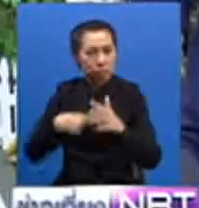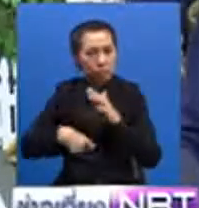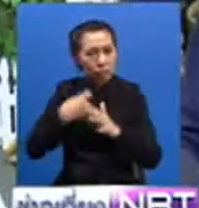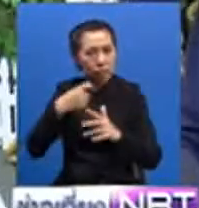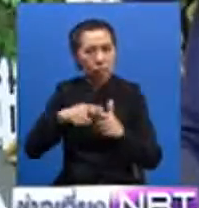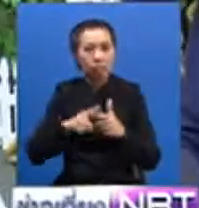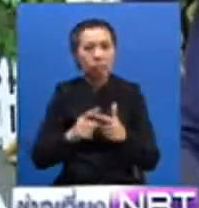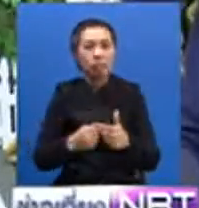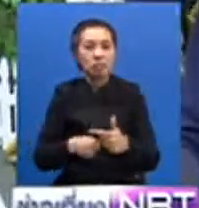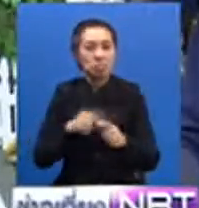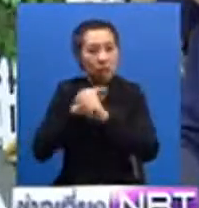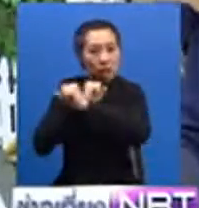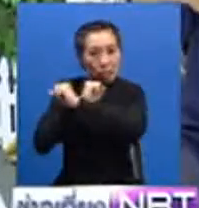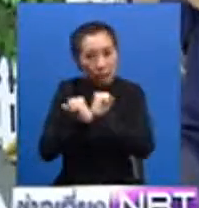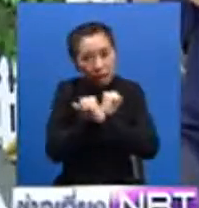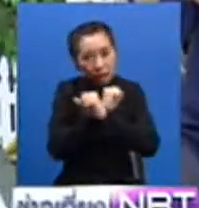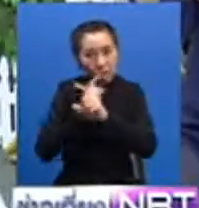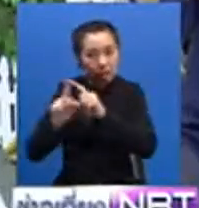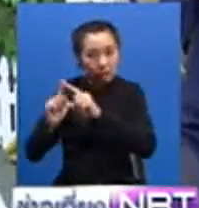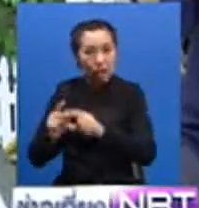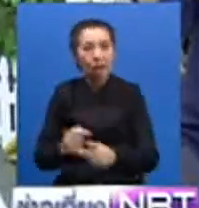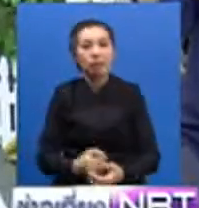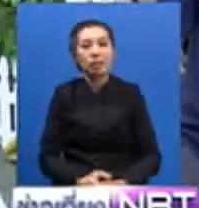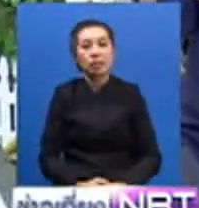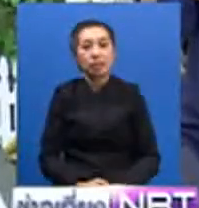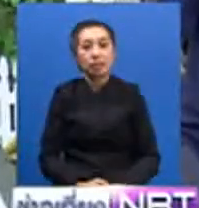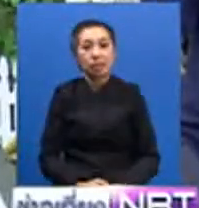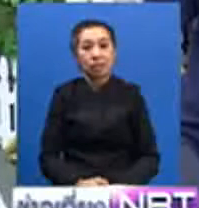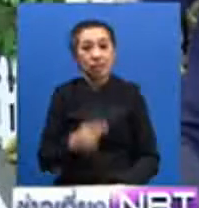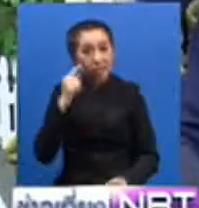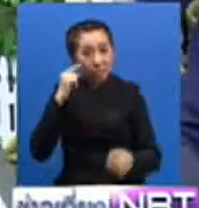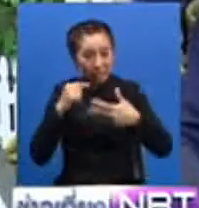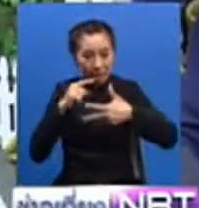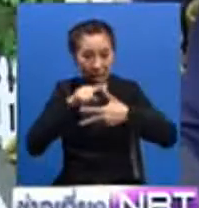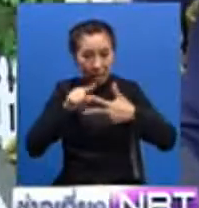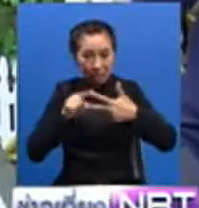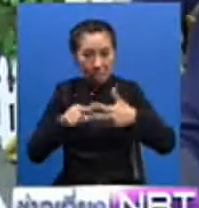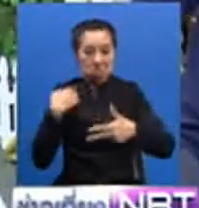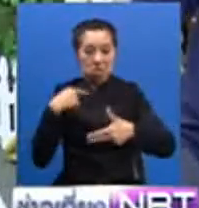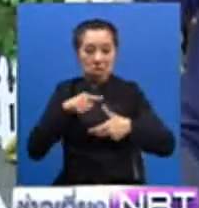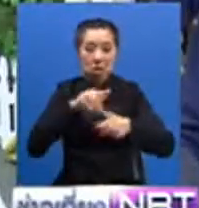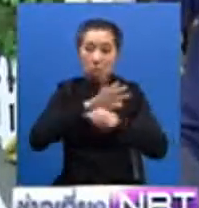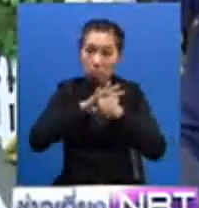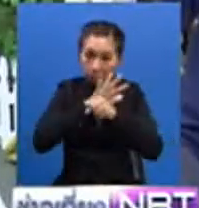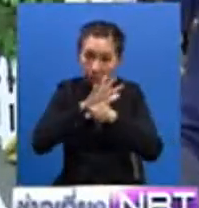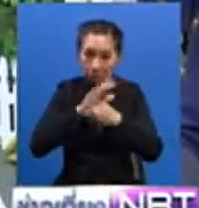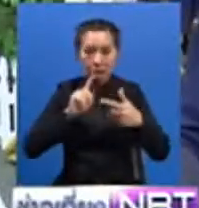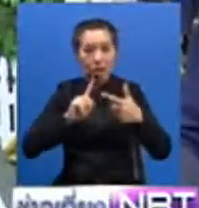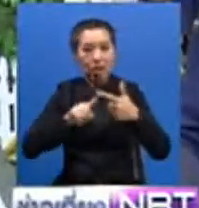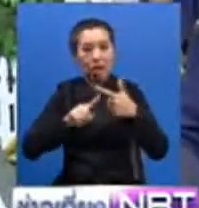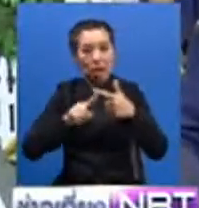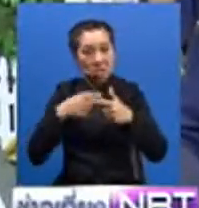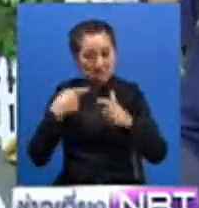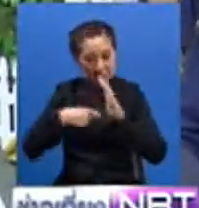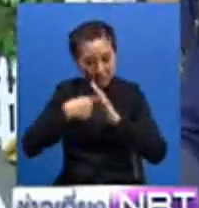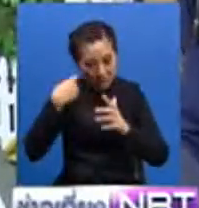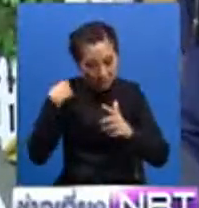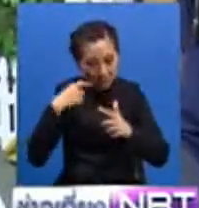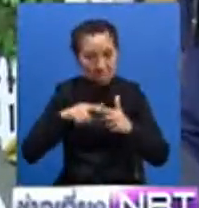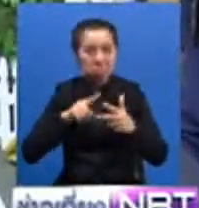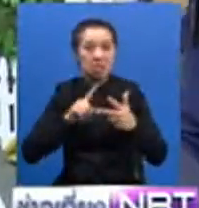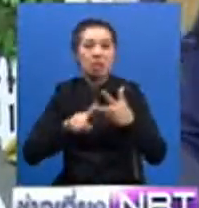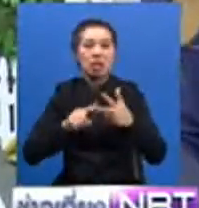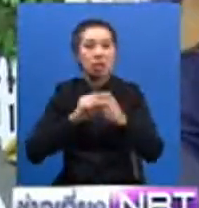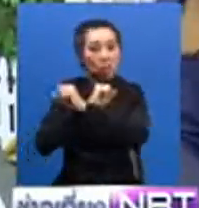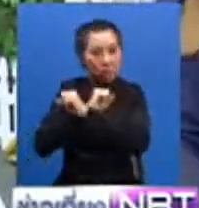ภูมิคุ้มกันให้รู้รัก พอประมาณมีเหตุผลและมีภูมิคุ้มกันที่ดีหรือเพลงเศรษฐกิ